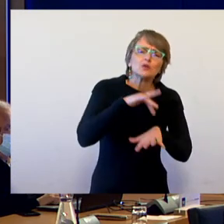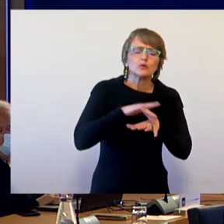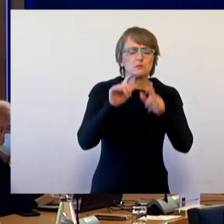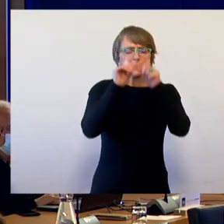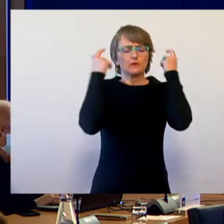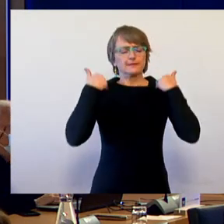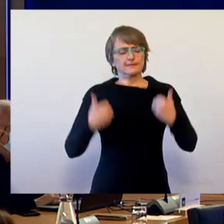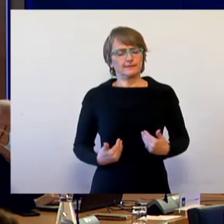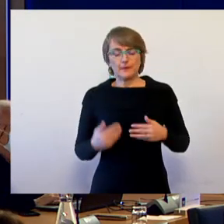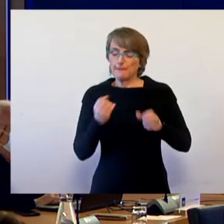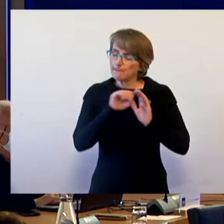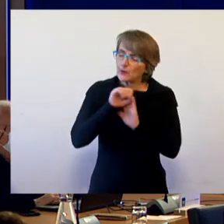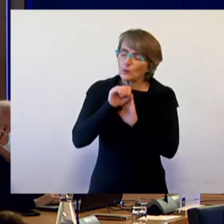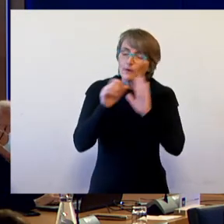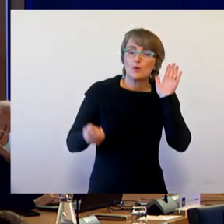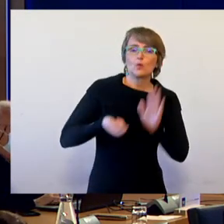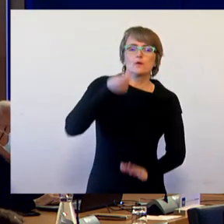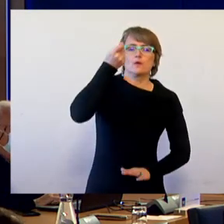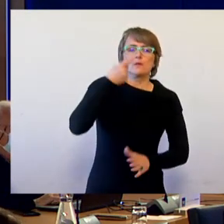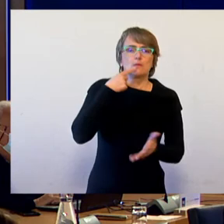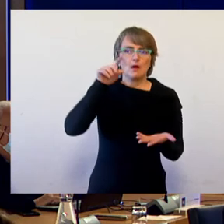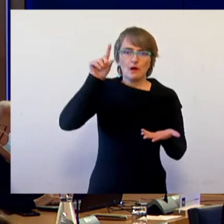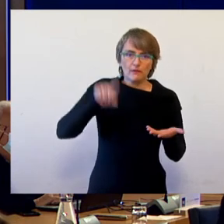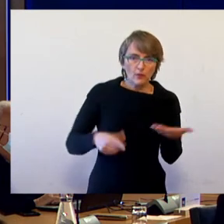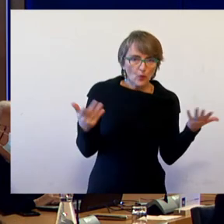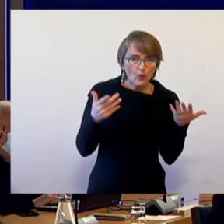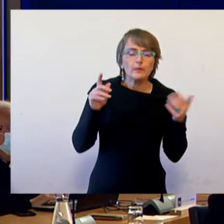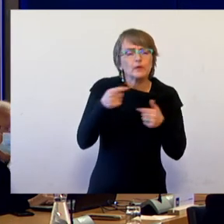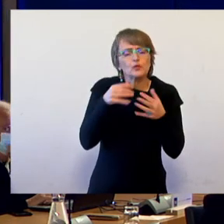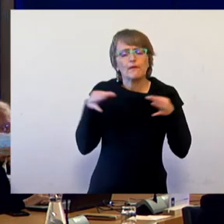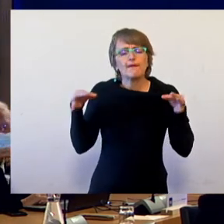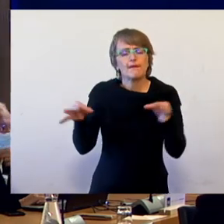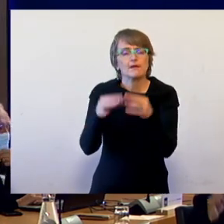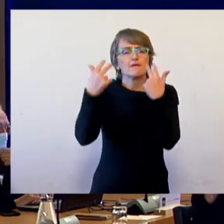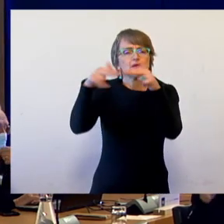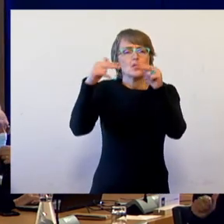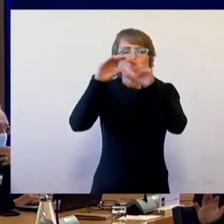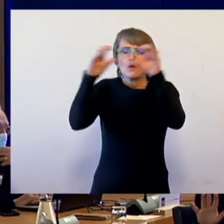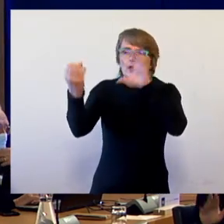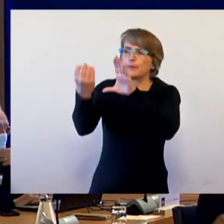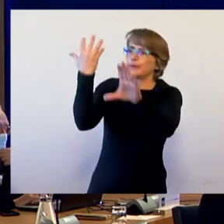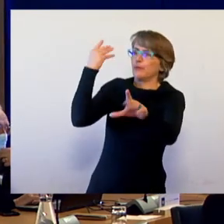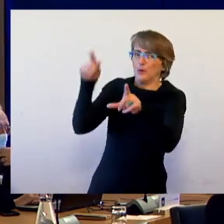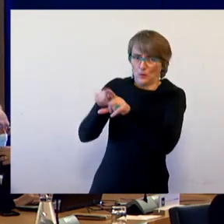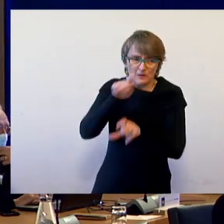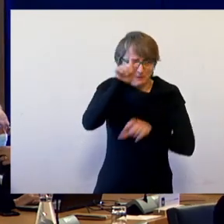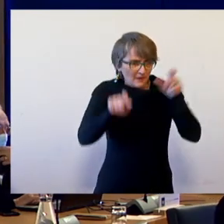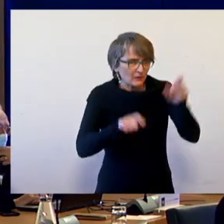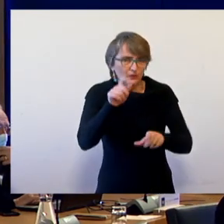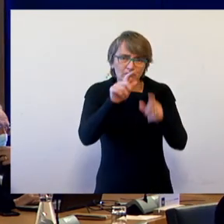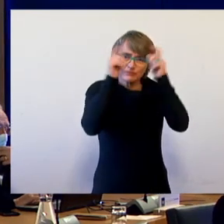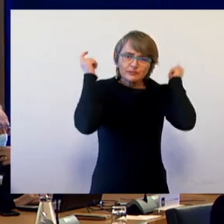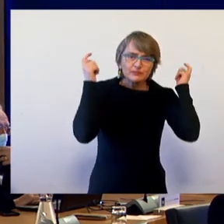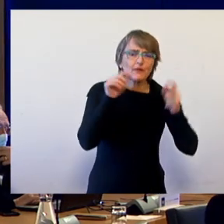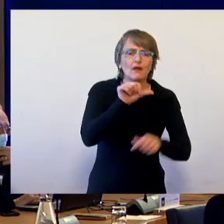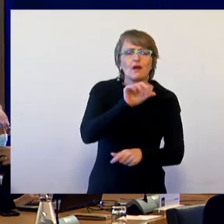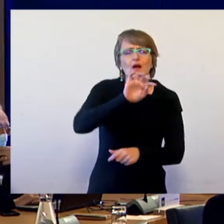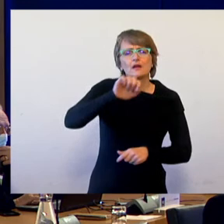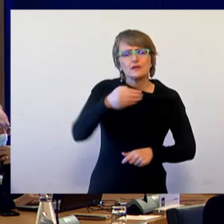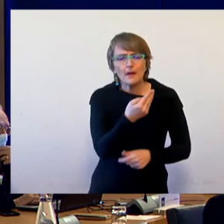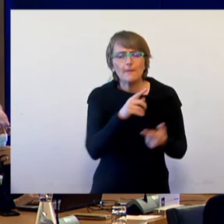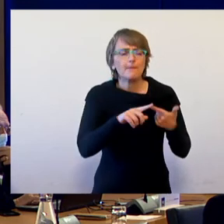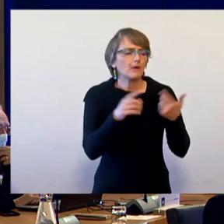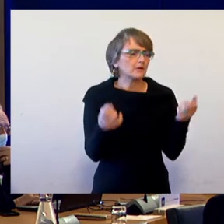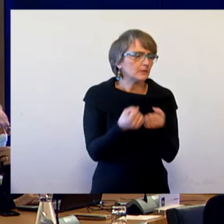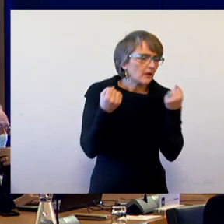mandat, il faut non seulement des vidéoprojecteurs dans les classes, mais il faut aussi prendre soin de notre personnel municipal, ATSEM, animateur,